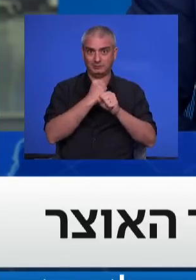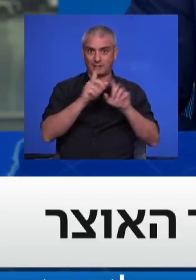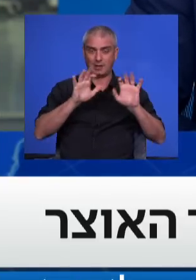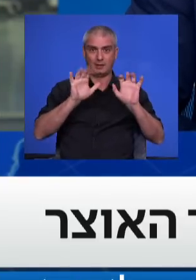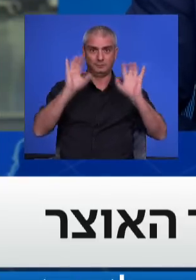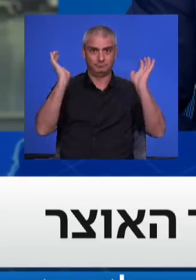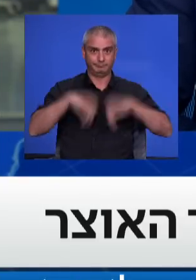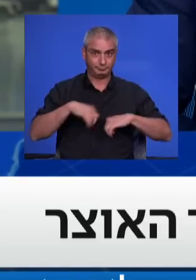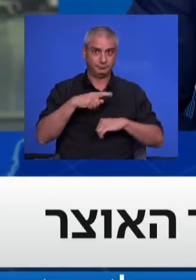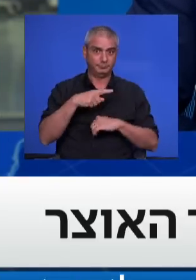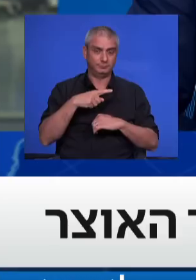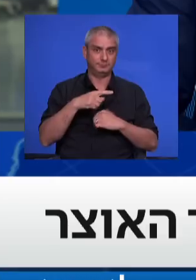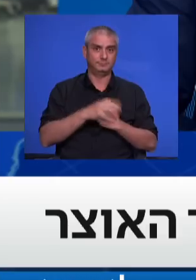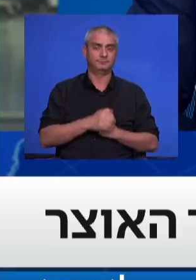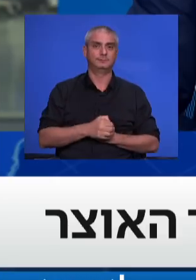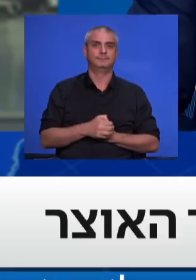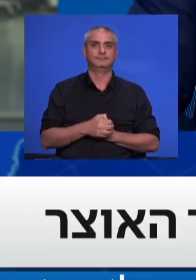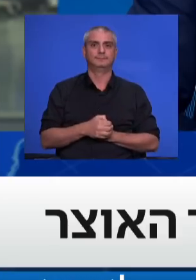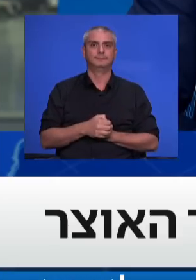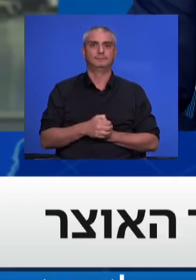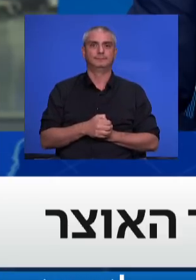הזאת לצאת מכלל פעולה?